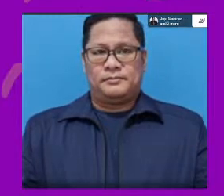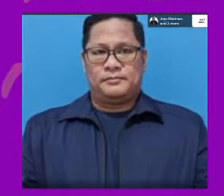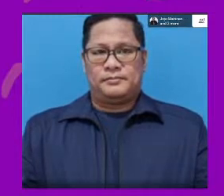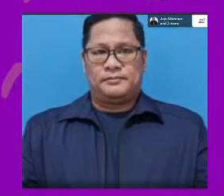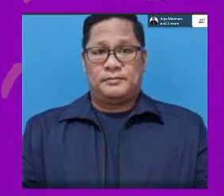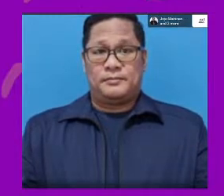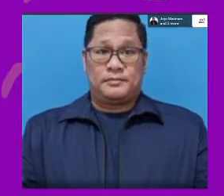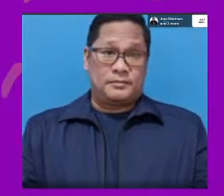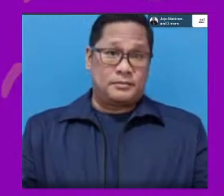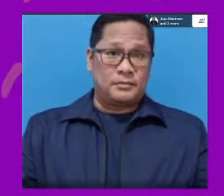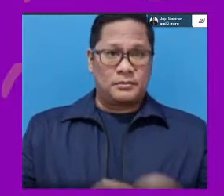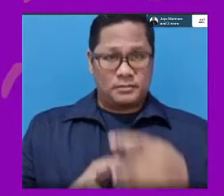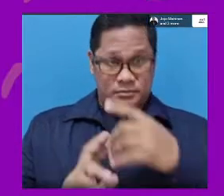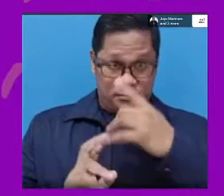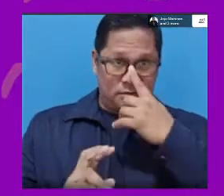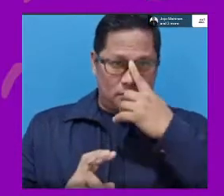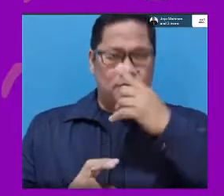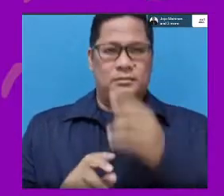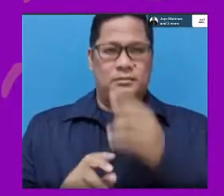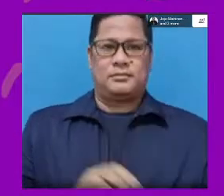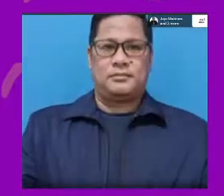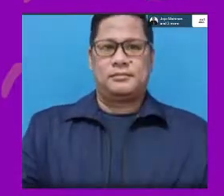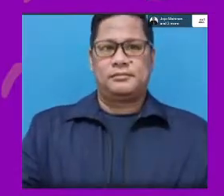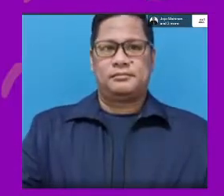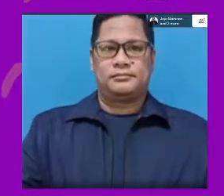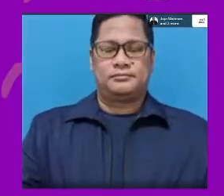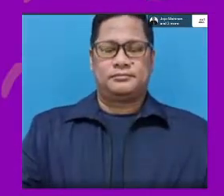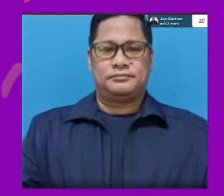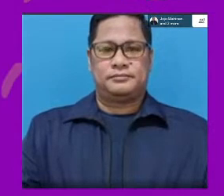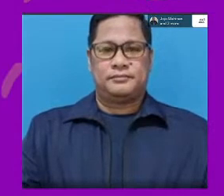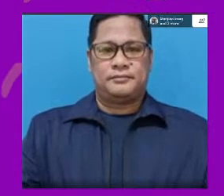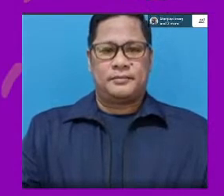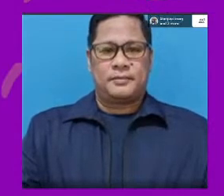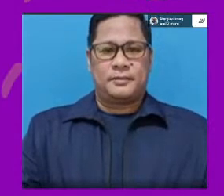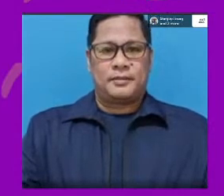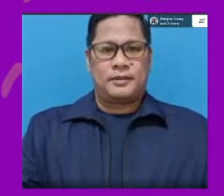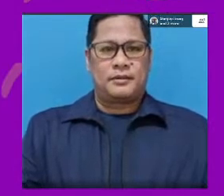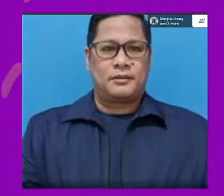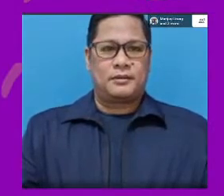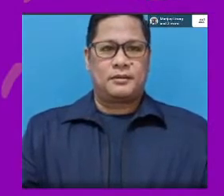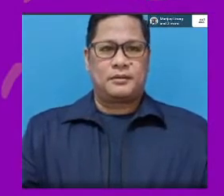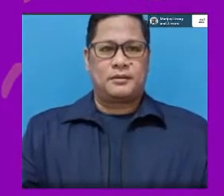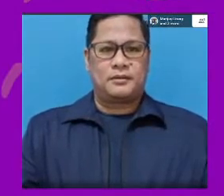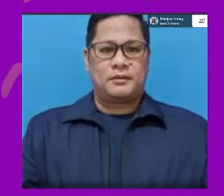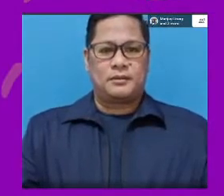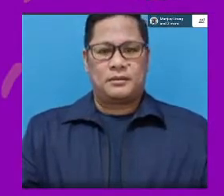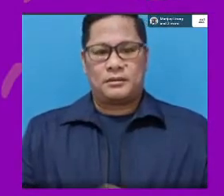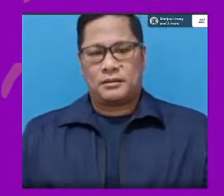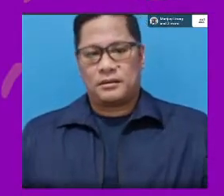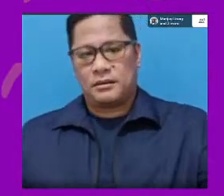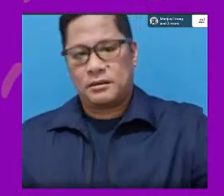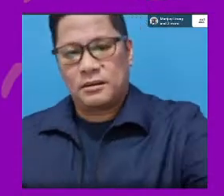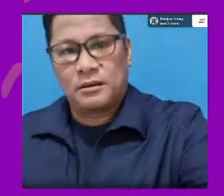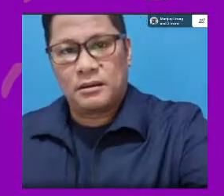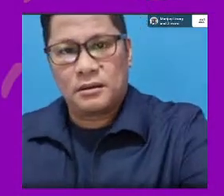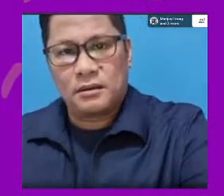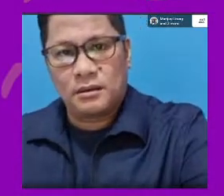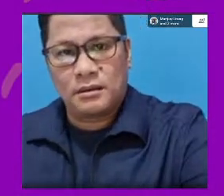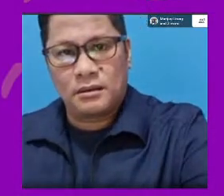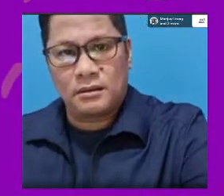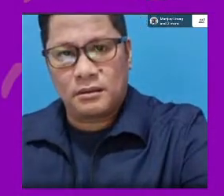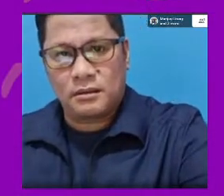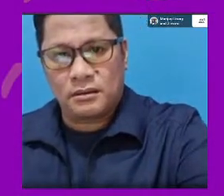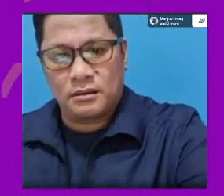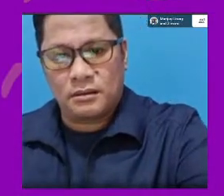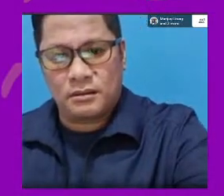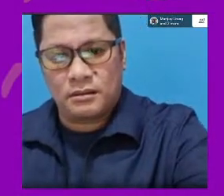kahit sino man ang kalaban natin ito. Ngunit ano nga ba ang ating mga karapatan sa gitna ng pandemyang dulot ng coronavirus? Ako